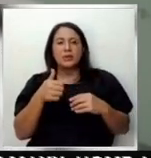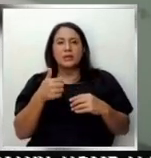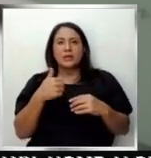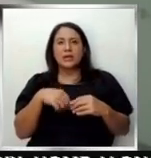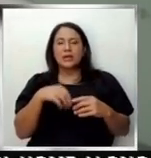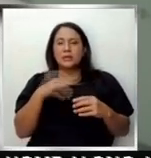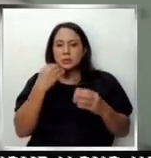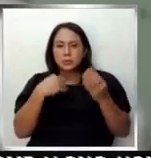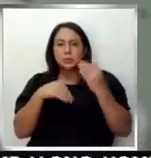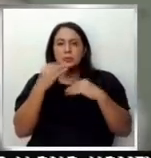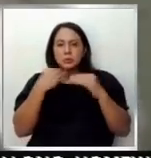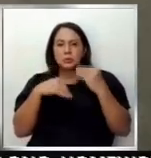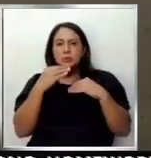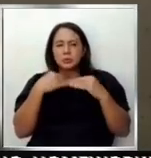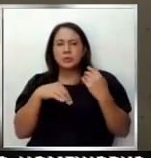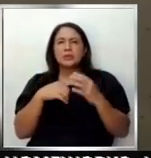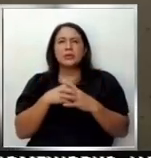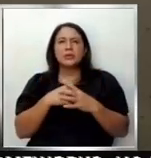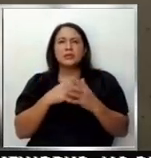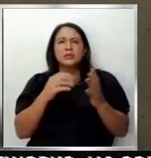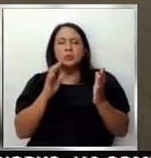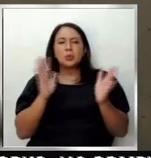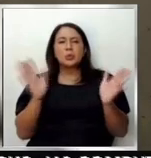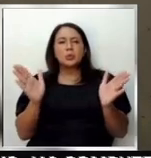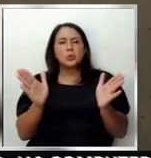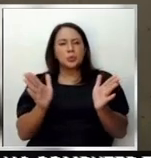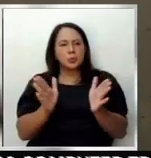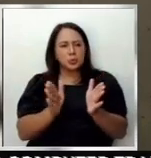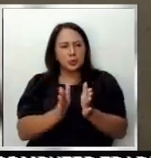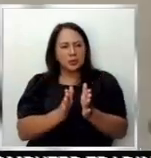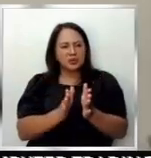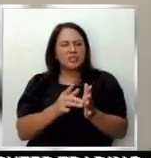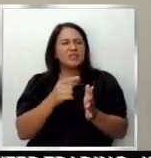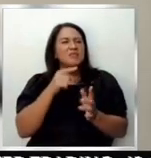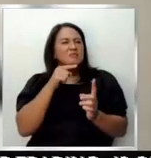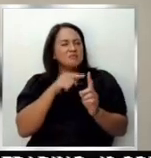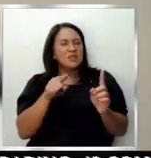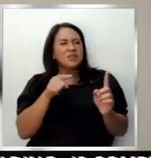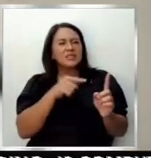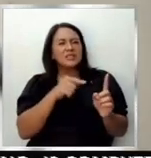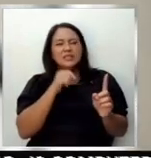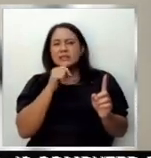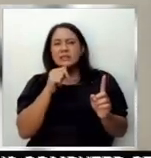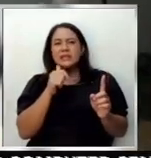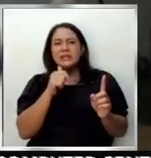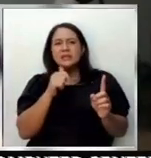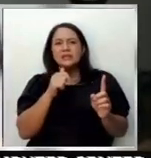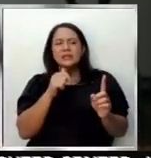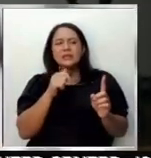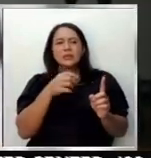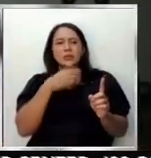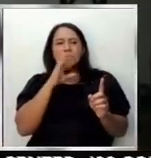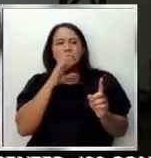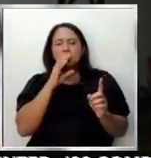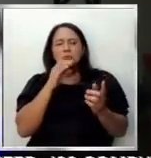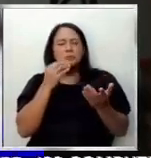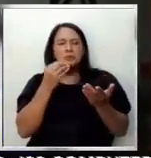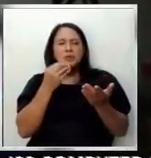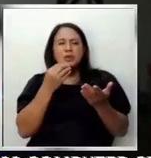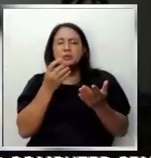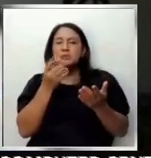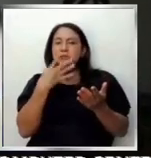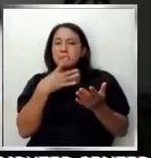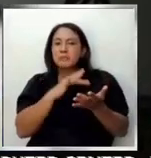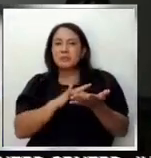kain, ito yung mga pumapayat. Pero si Rosemary hindi raw regular na nakakainom ng gamot at hindi rin nakakabalik sa